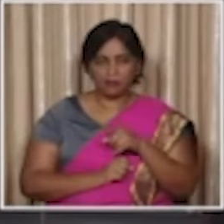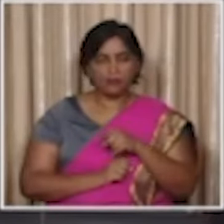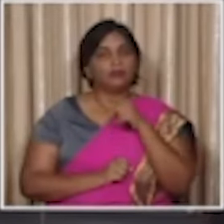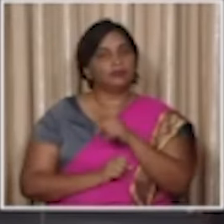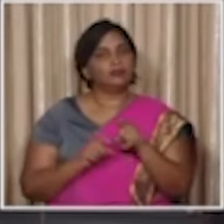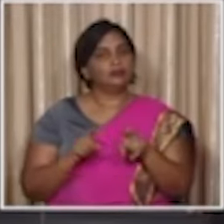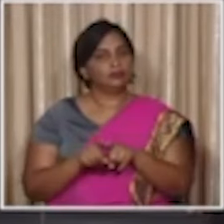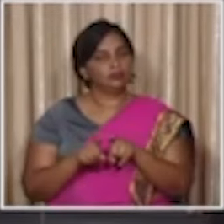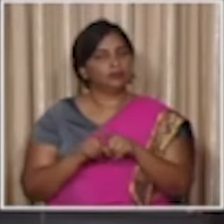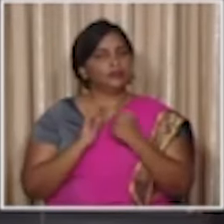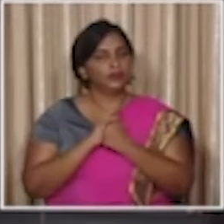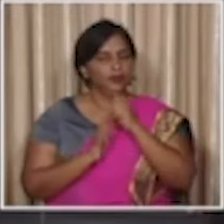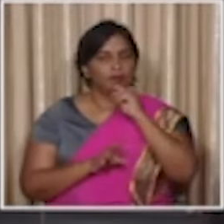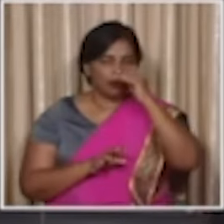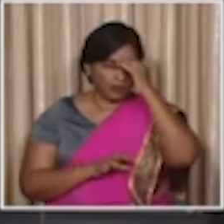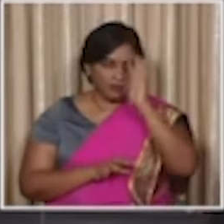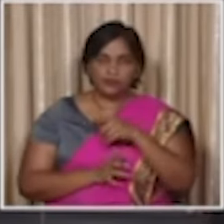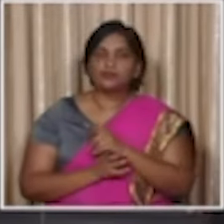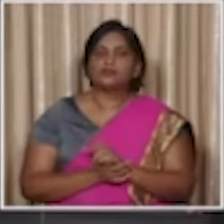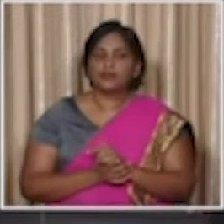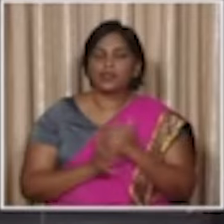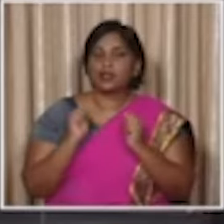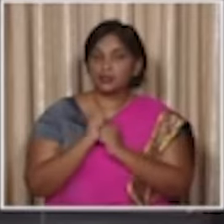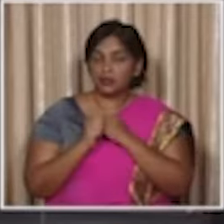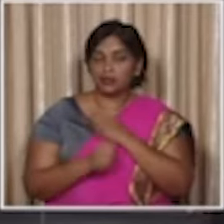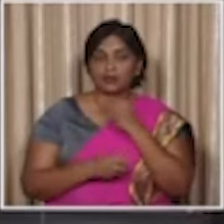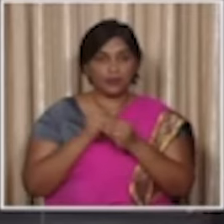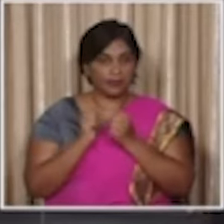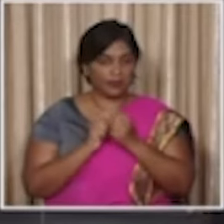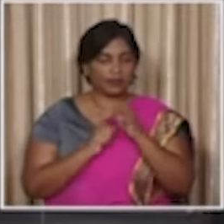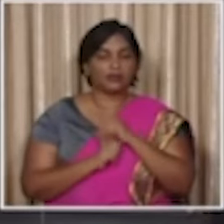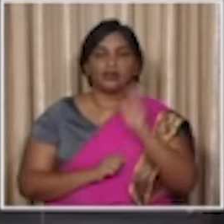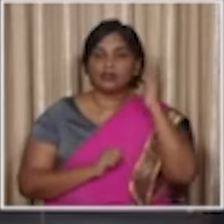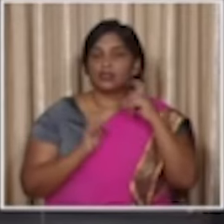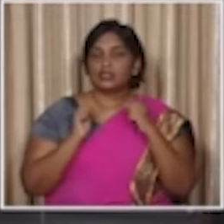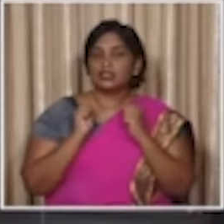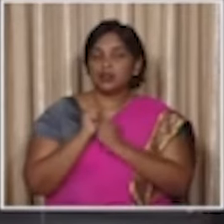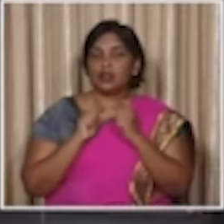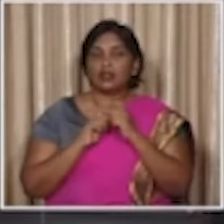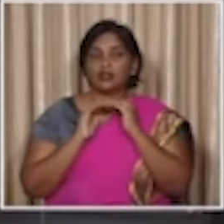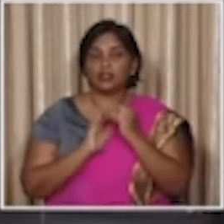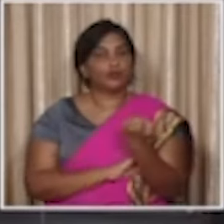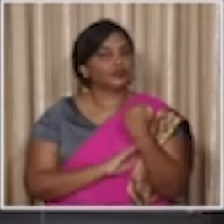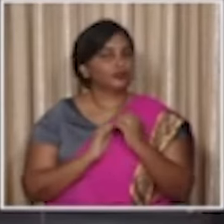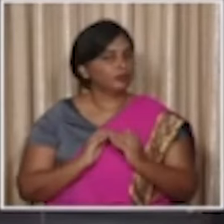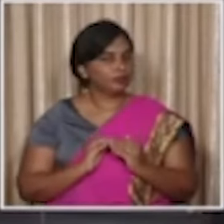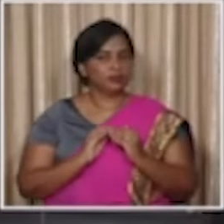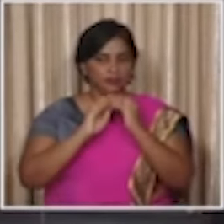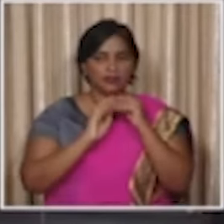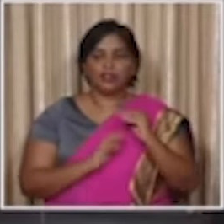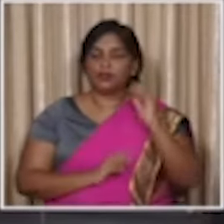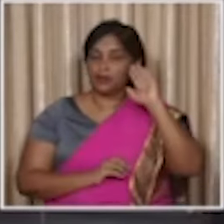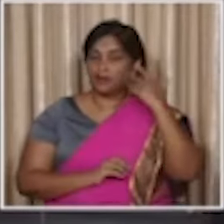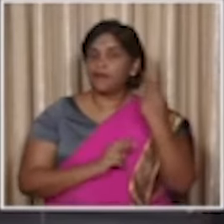ඒ වගේම ගරු කතානායකතුමනි සමුර්ධි ව්‍යාපාරයේ විශේෂම සමුර්ධි දෙපාර්තමේන්තුව සවිබල ගැන්වීම සම්බන්ධයෙන්